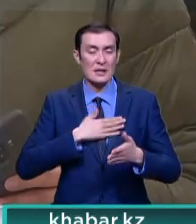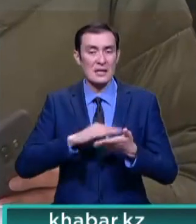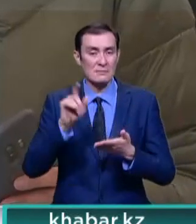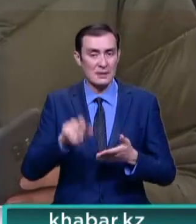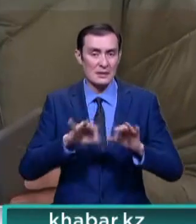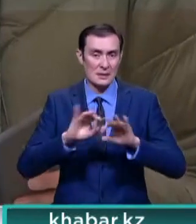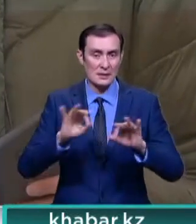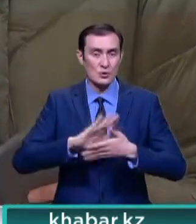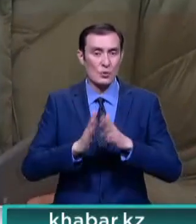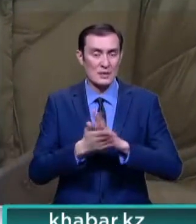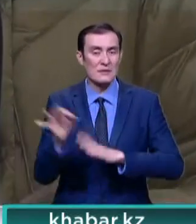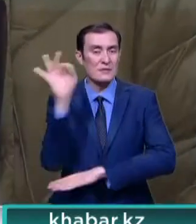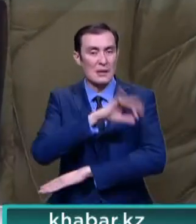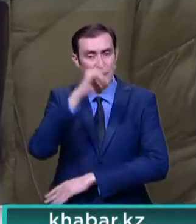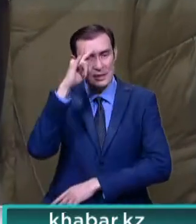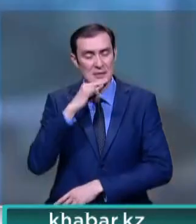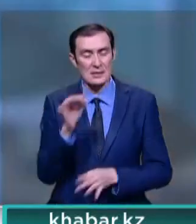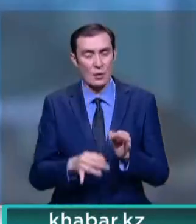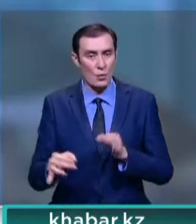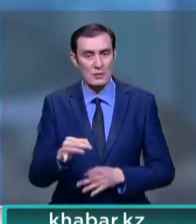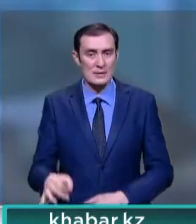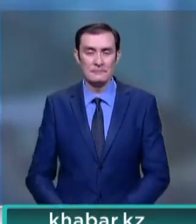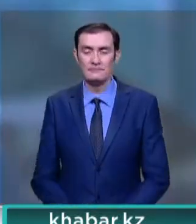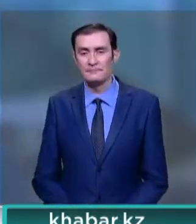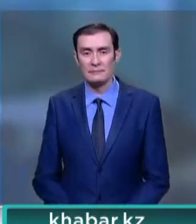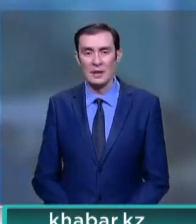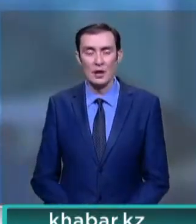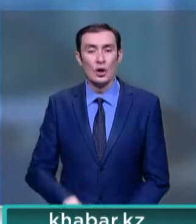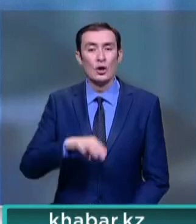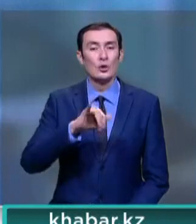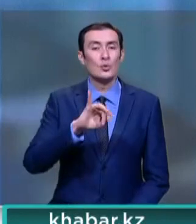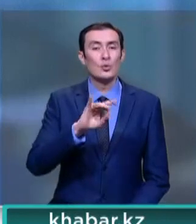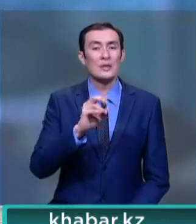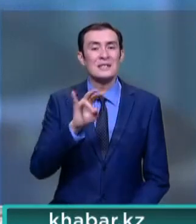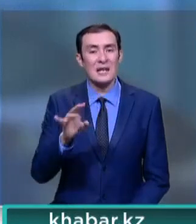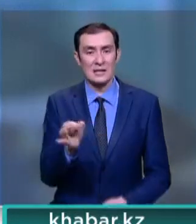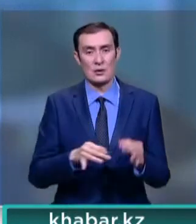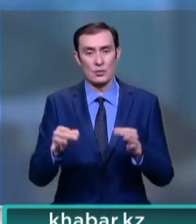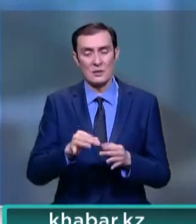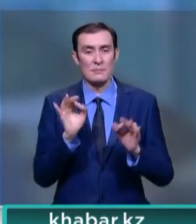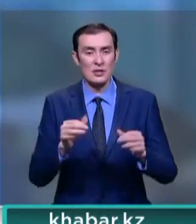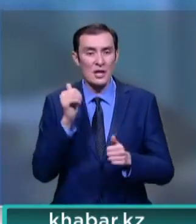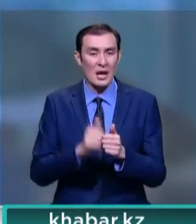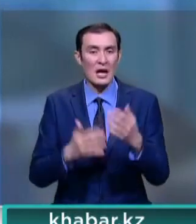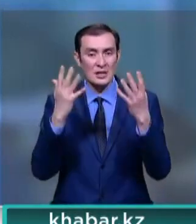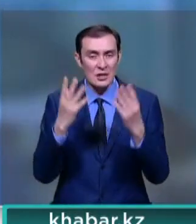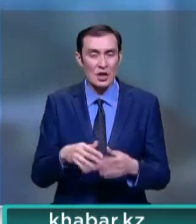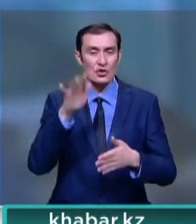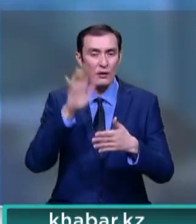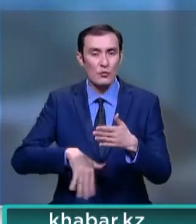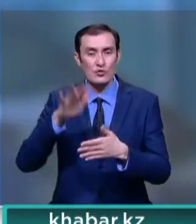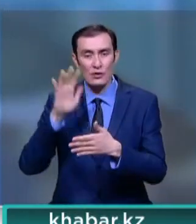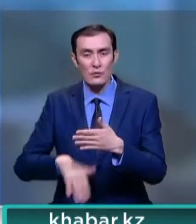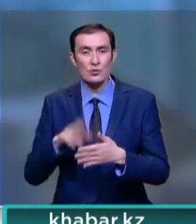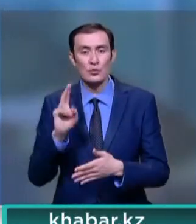была Ботагоз Базарбаева. Продолжаем выпуск. В Туркестанской области практически ежедневно штрафуют